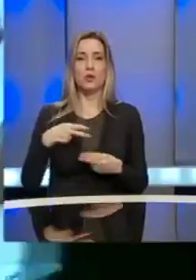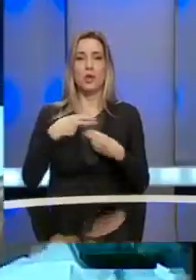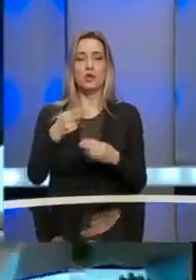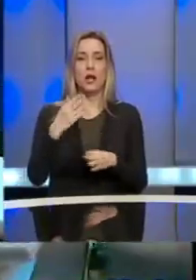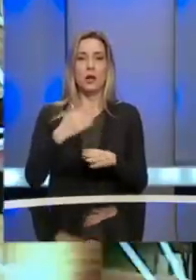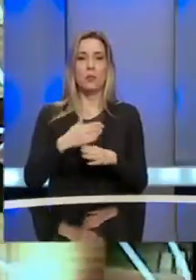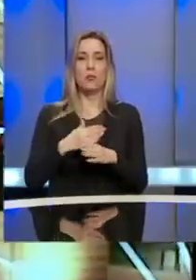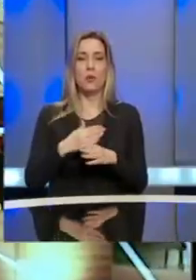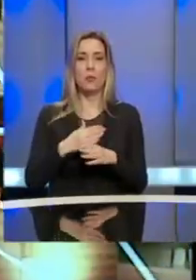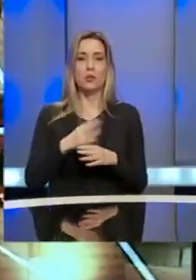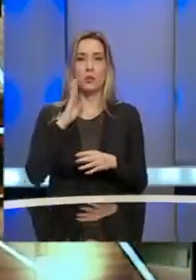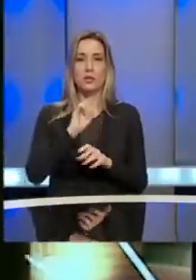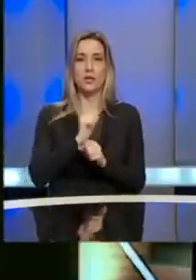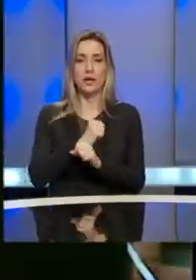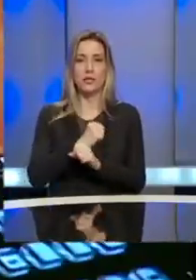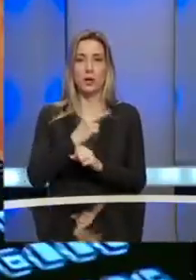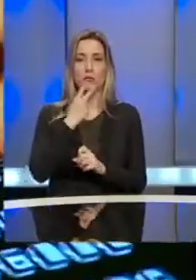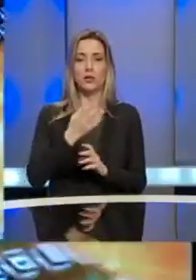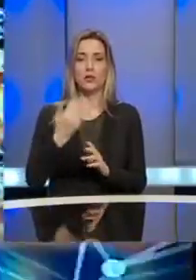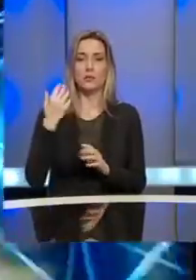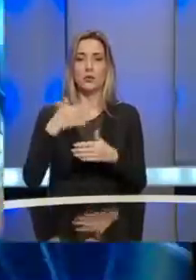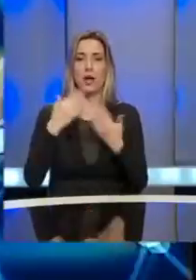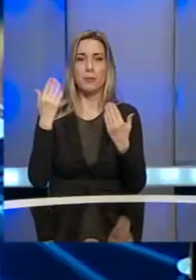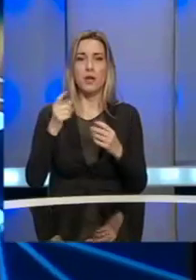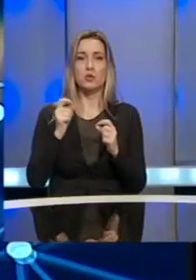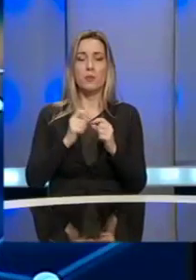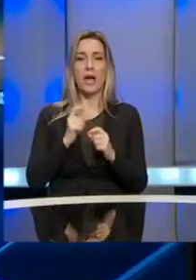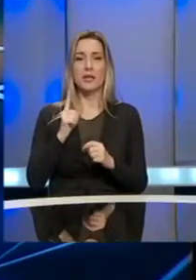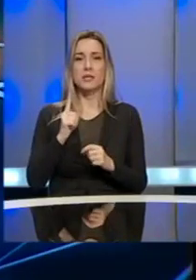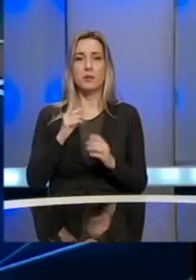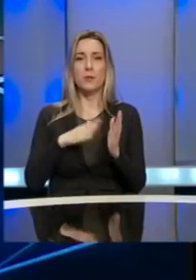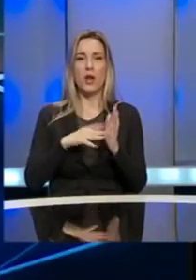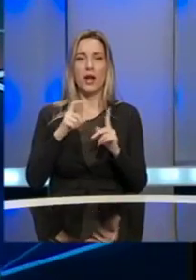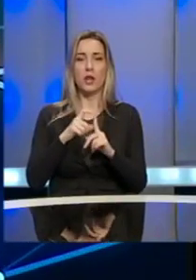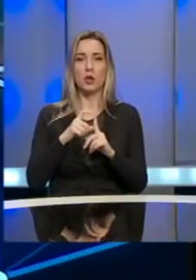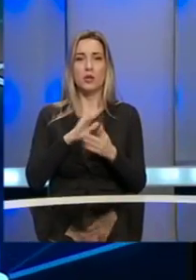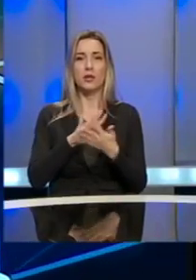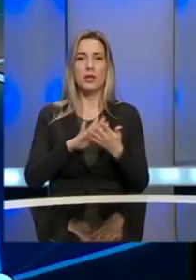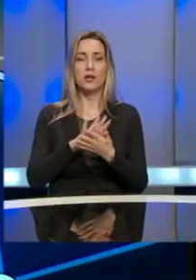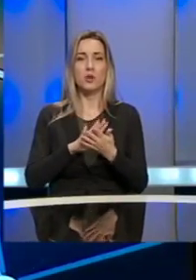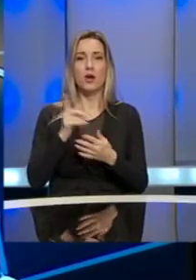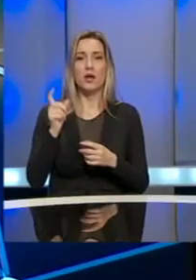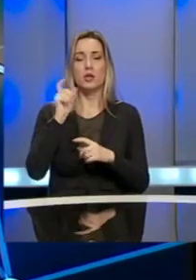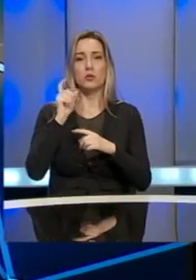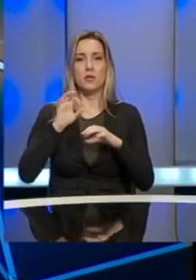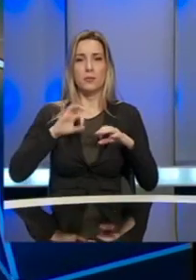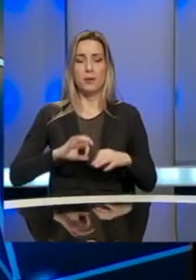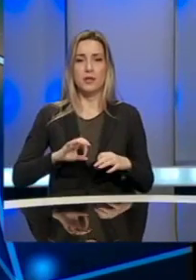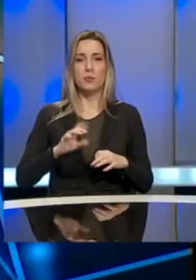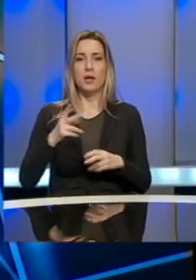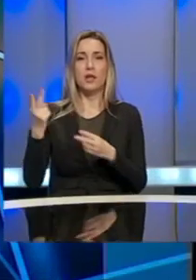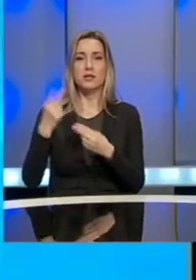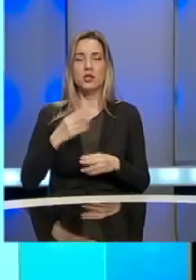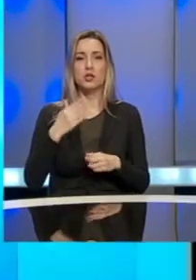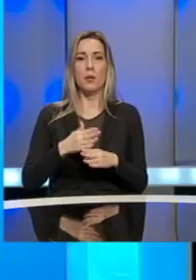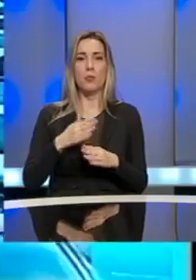Bosni i Hercegovini. Vidjeli smo u proteklih nekoliko dana da su i Bakir Izetbegović i Milorad Dodik razgovarali sa Erdoganom i da stiže